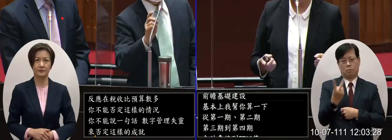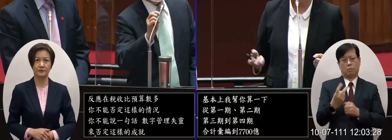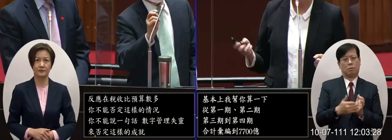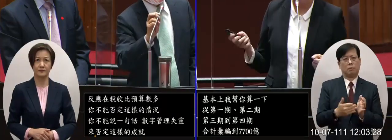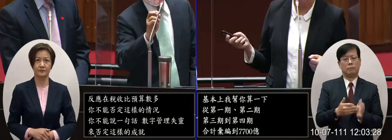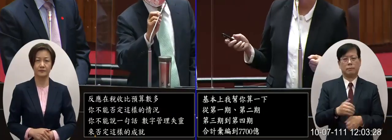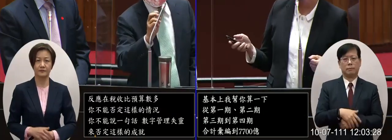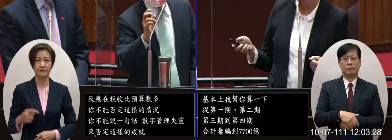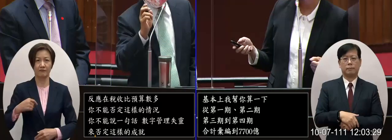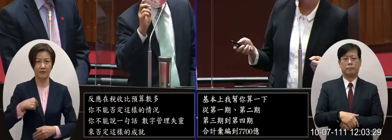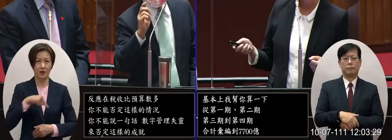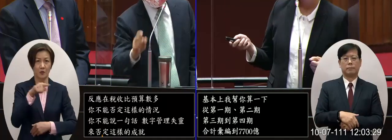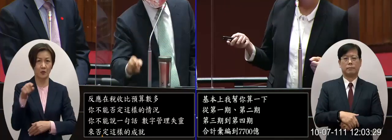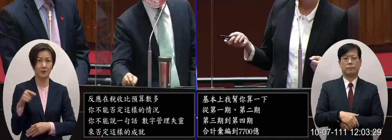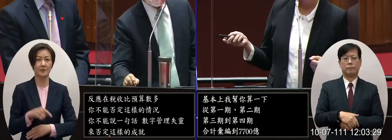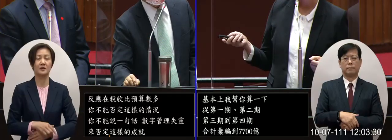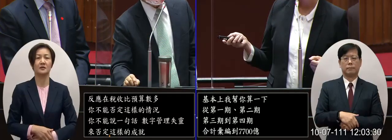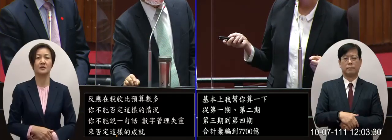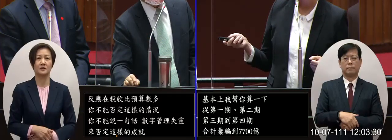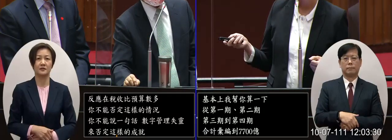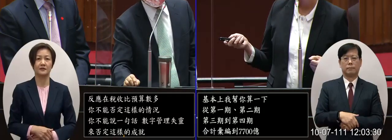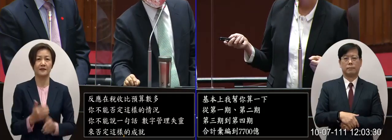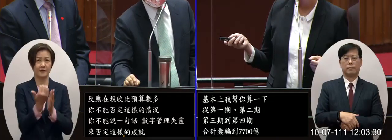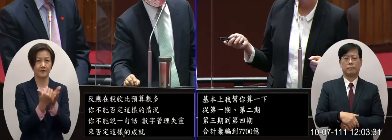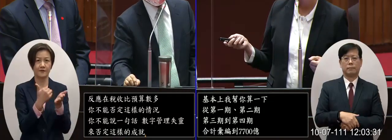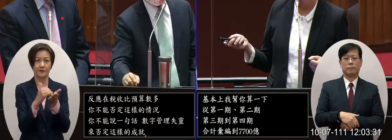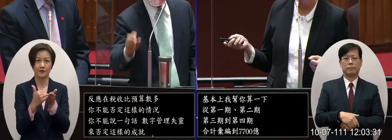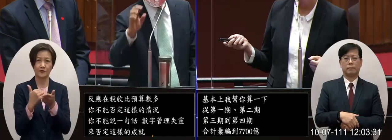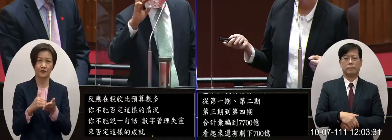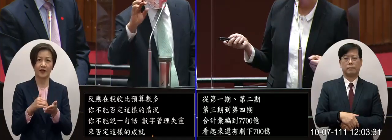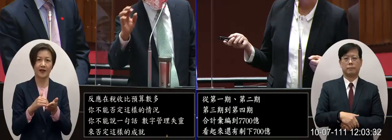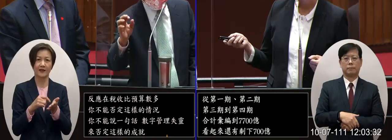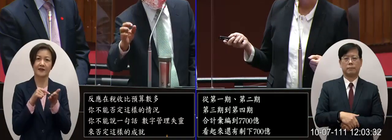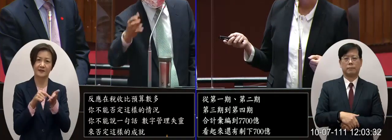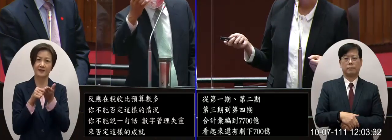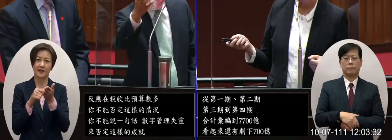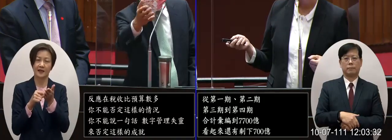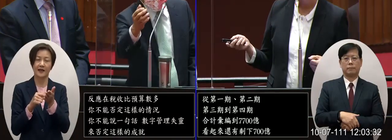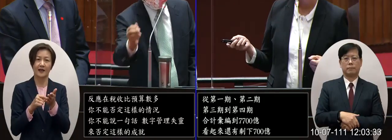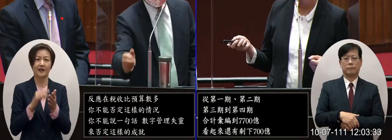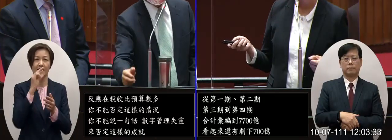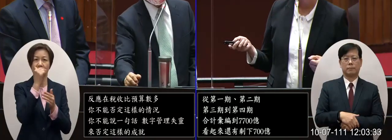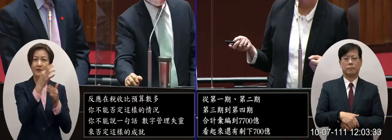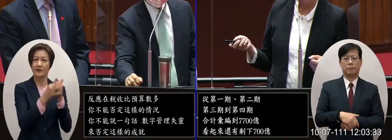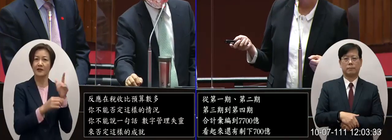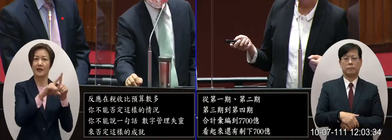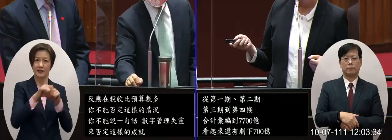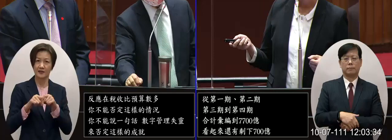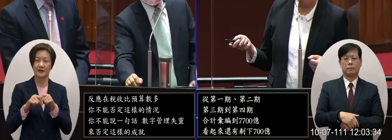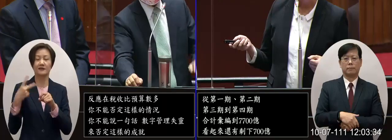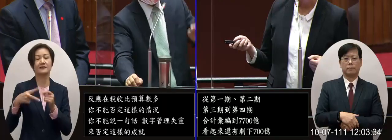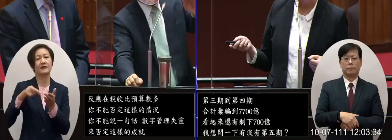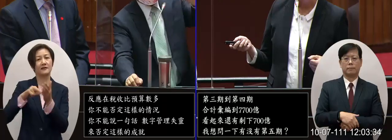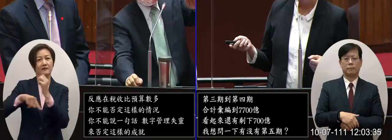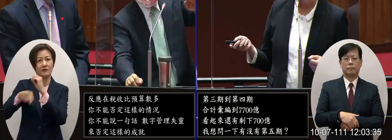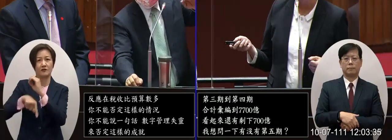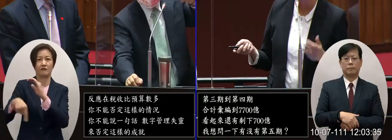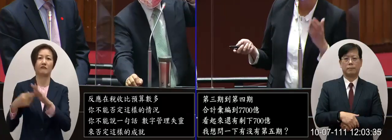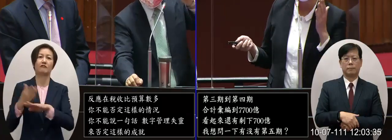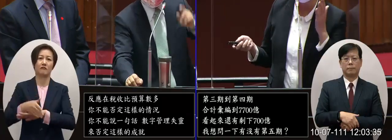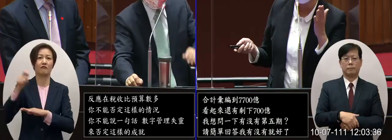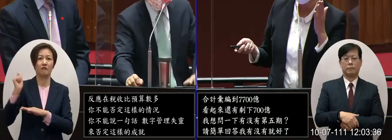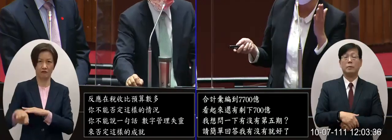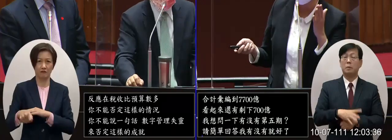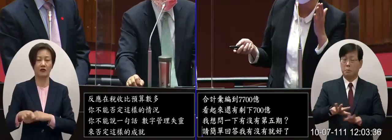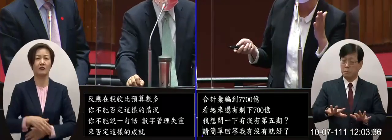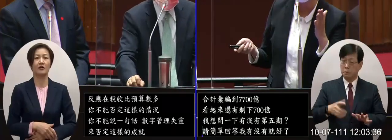好。 我们的这些预算编列都依据特别条例，也都经贵人通过。那预算的执行